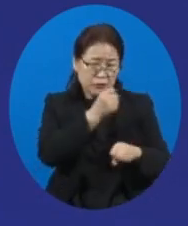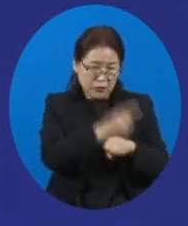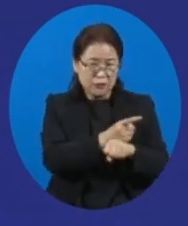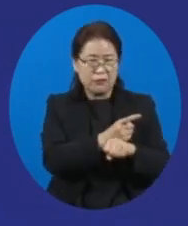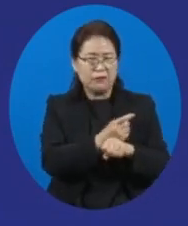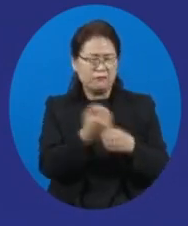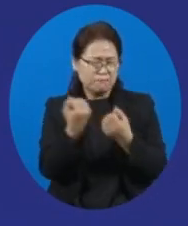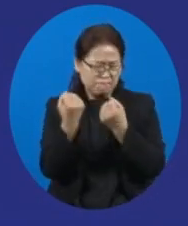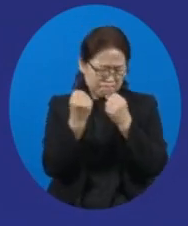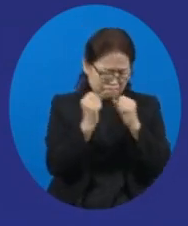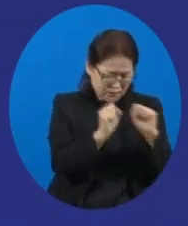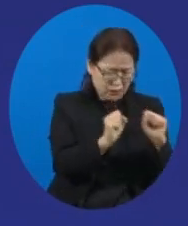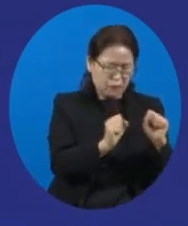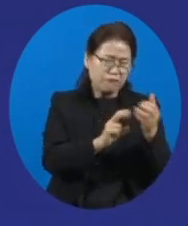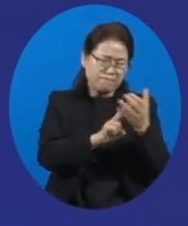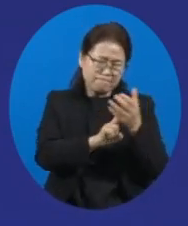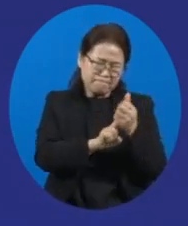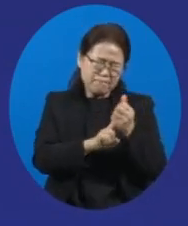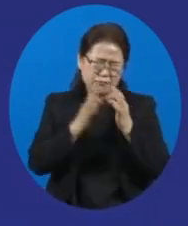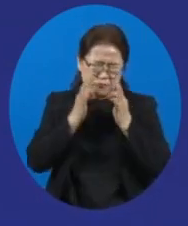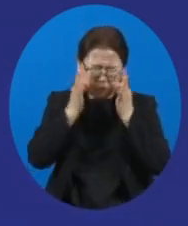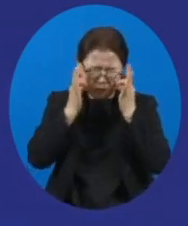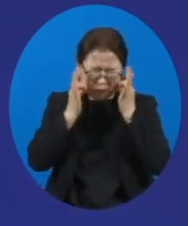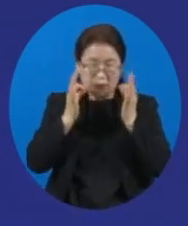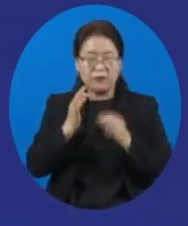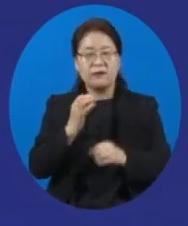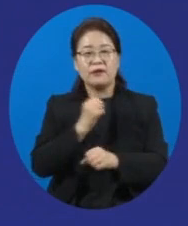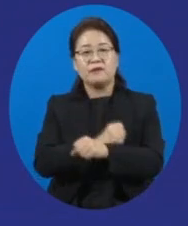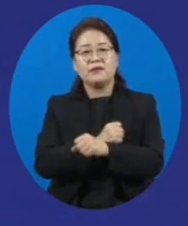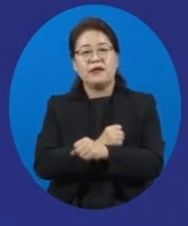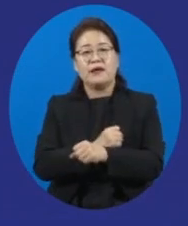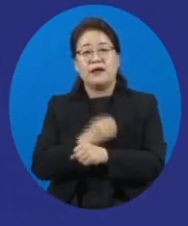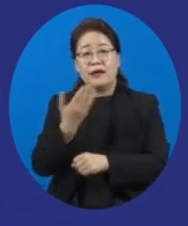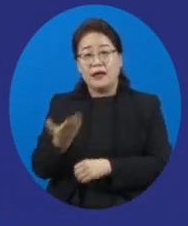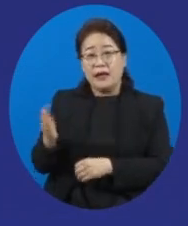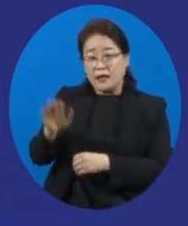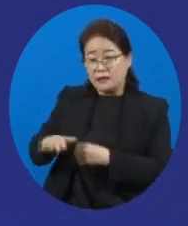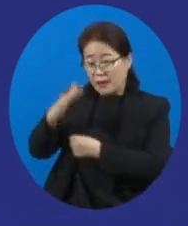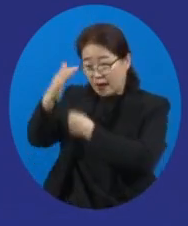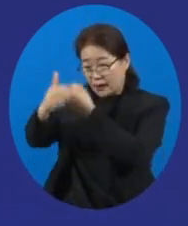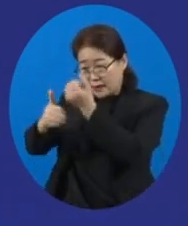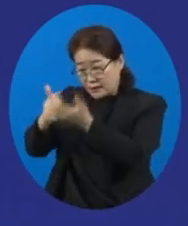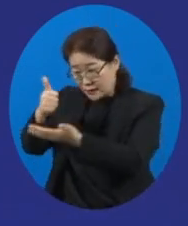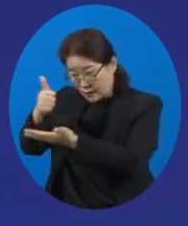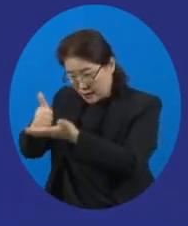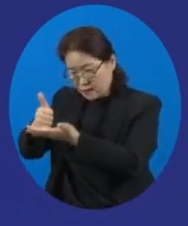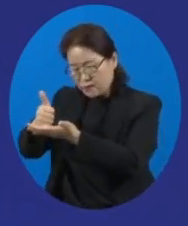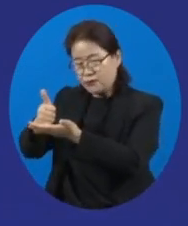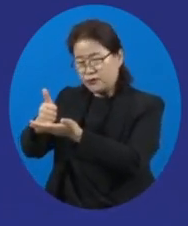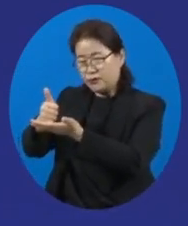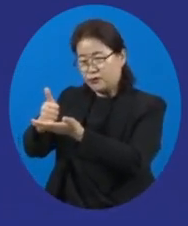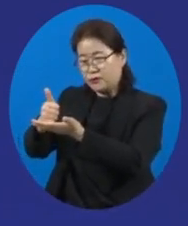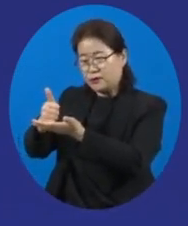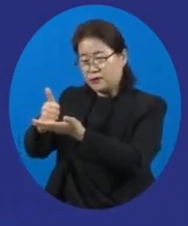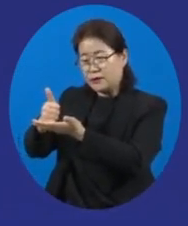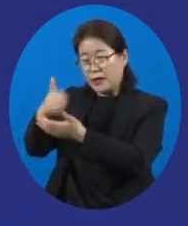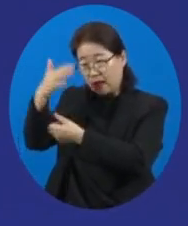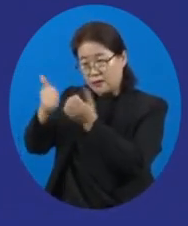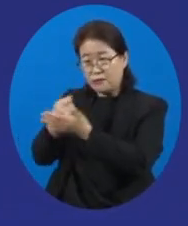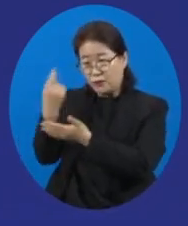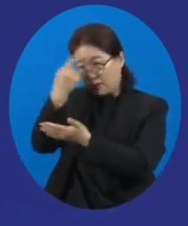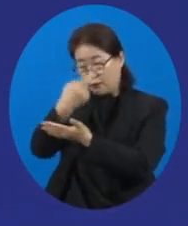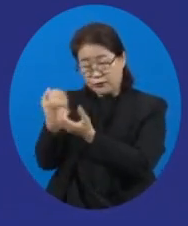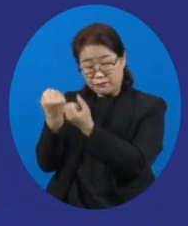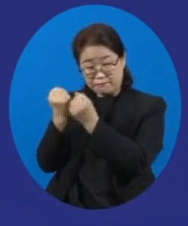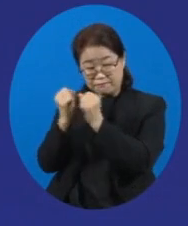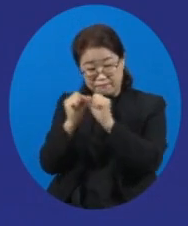해요. 숨으려고 합니다. 그런데 하나님은요, 하나님 당신의 낯을 피하여